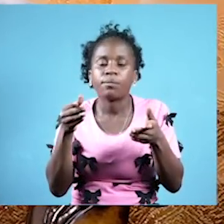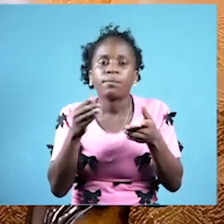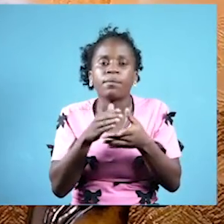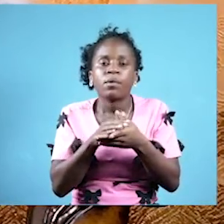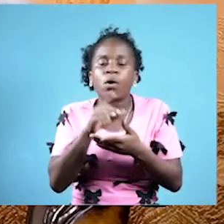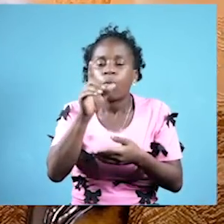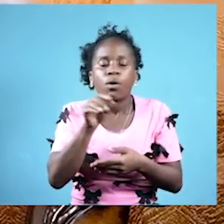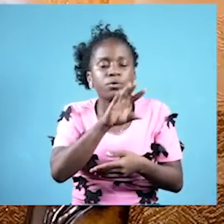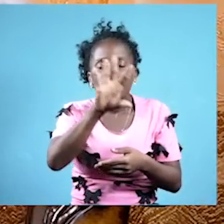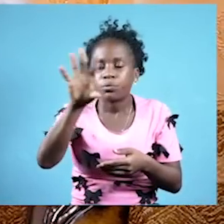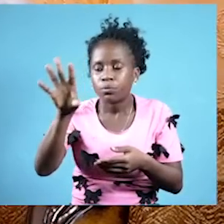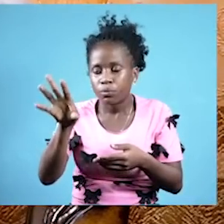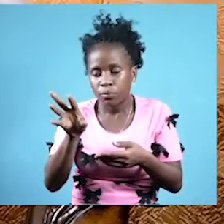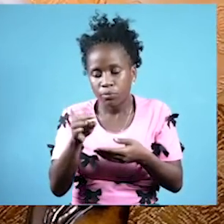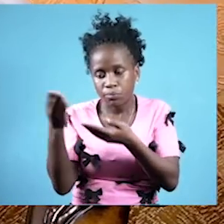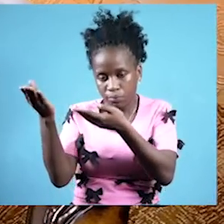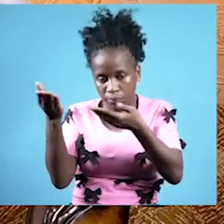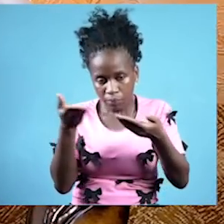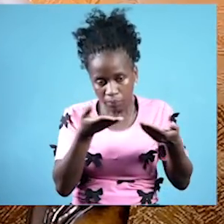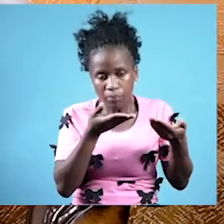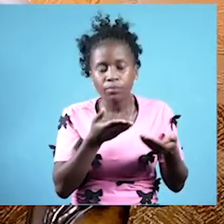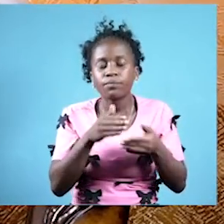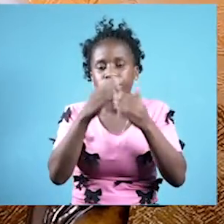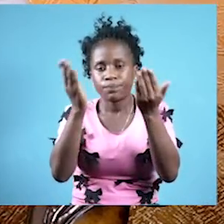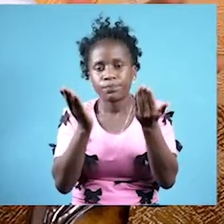leo bado umeweza kusurvive kisiasa na